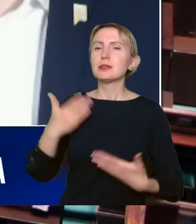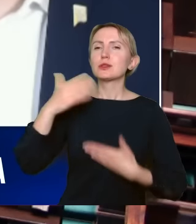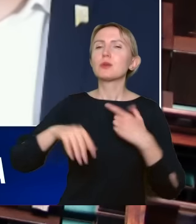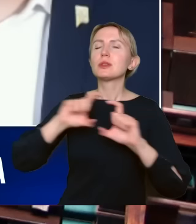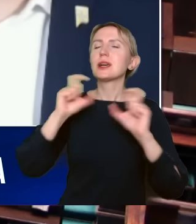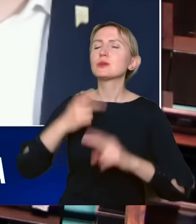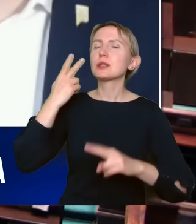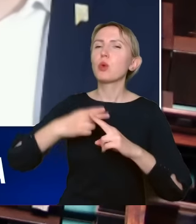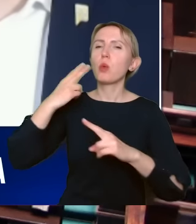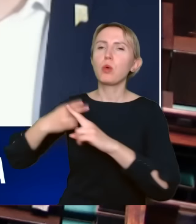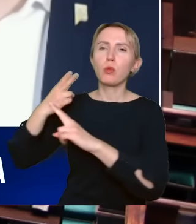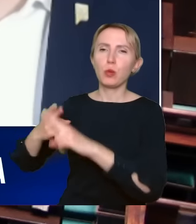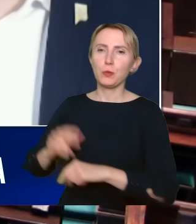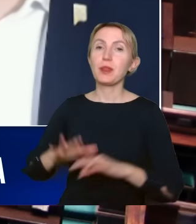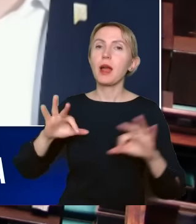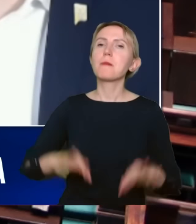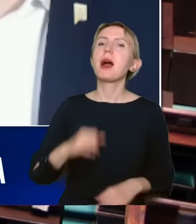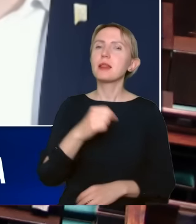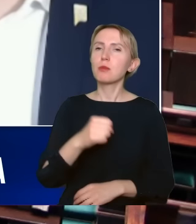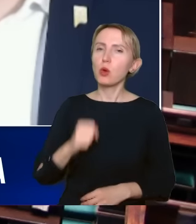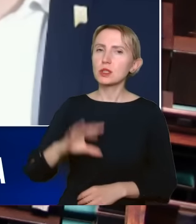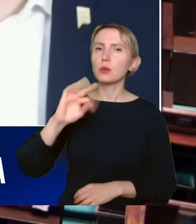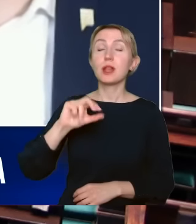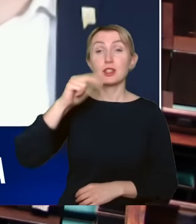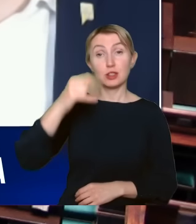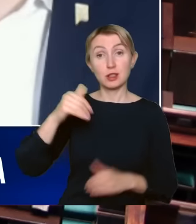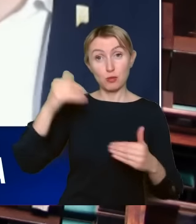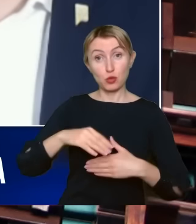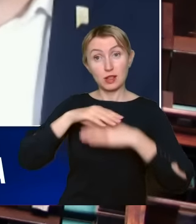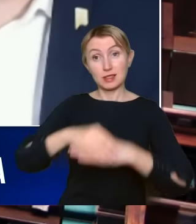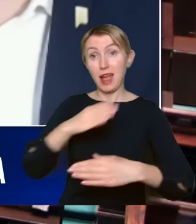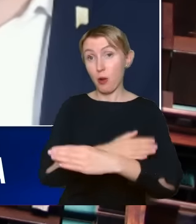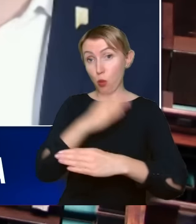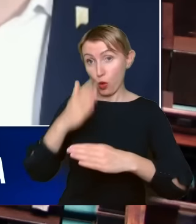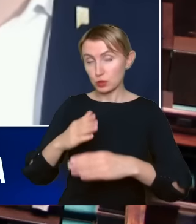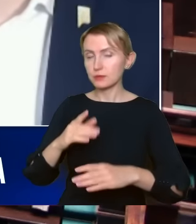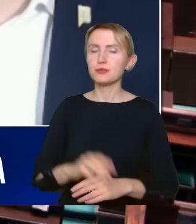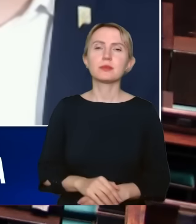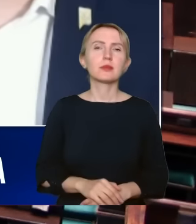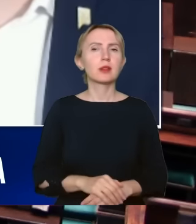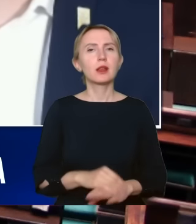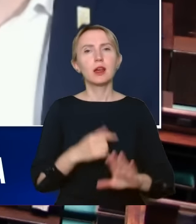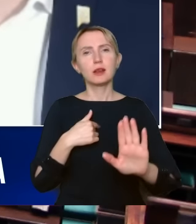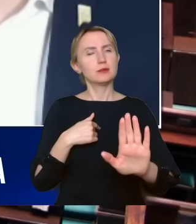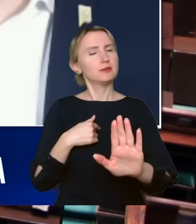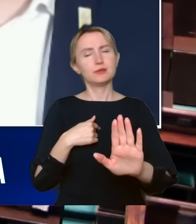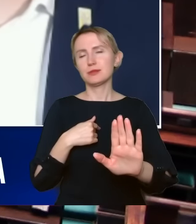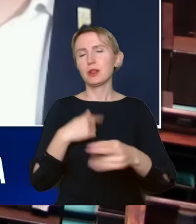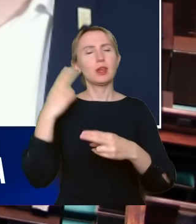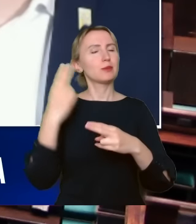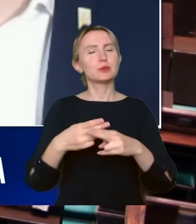przerywa. Czy pan poseł Tarczyński jest gotowy się założyć? Nie, powiedzmy na 1000. Nie, ale to nie, to ja przerywam, bo zakłady